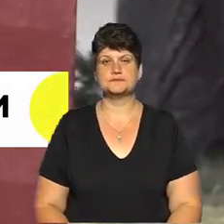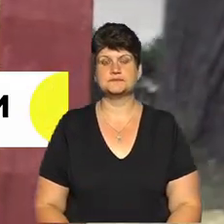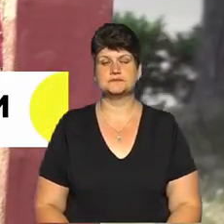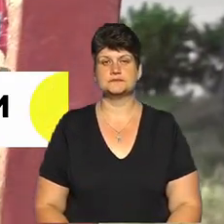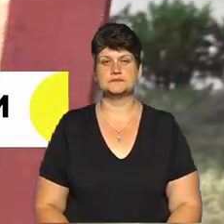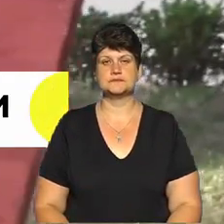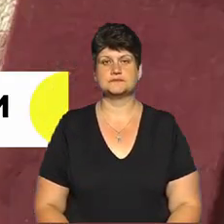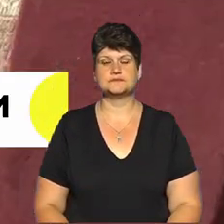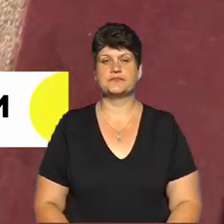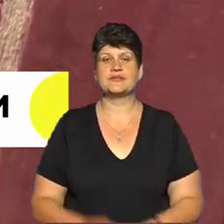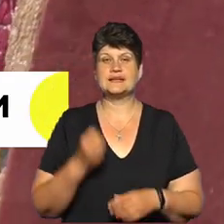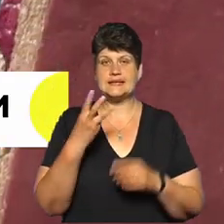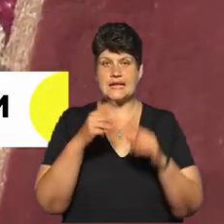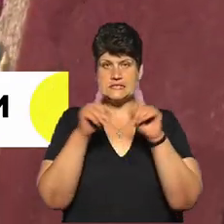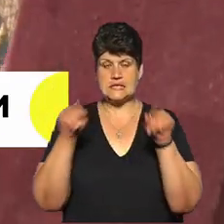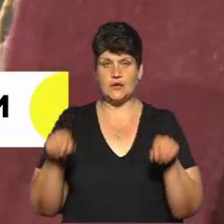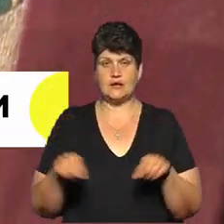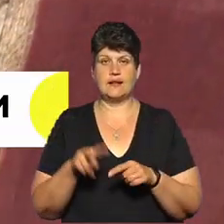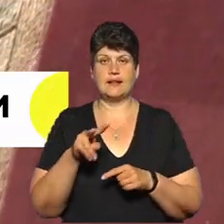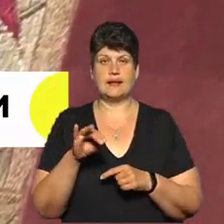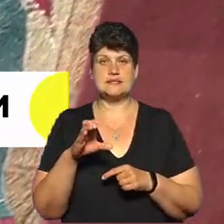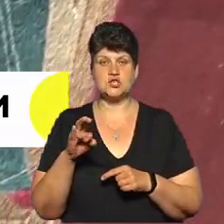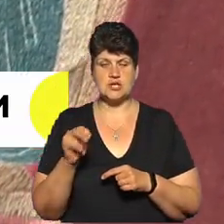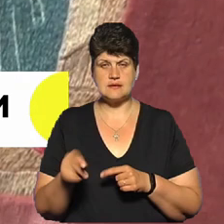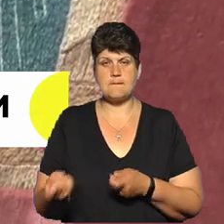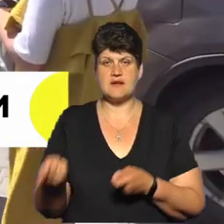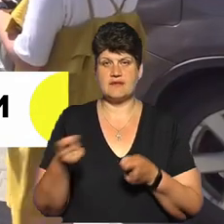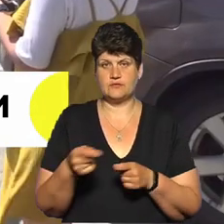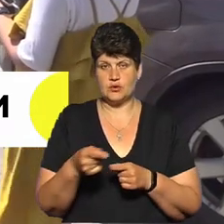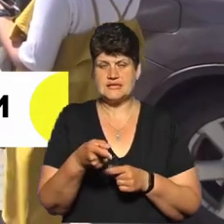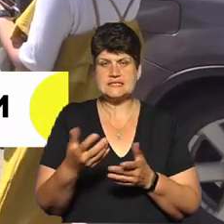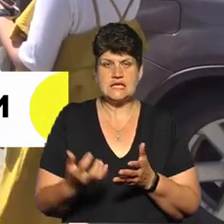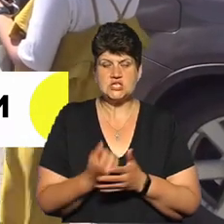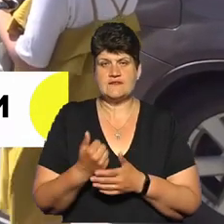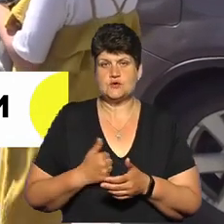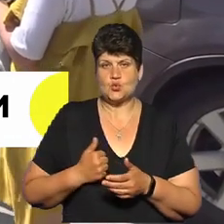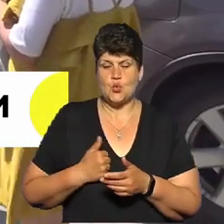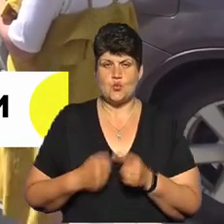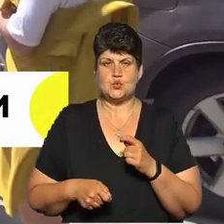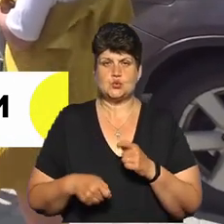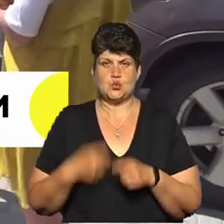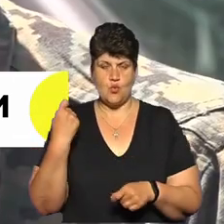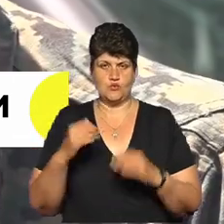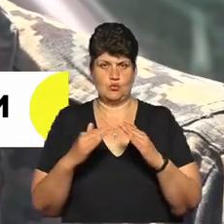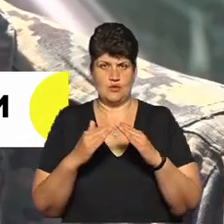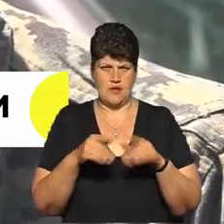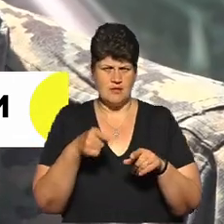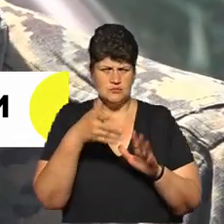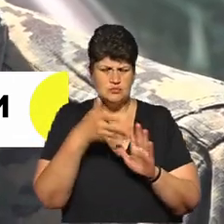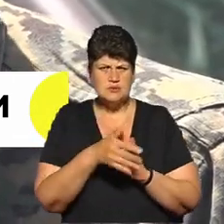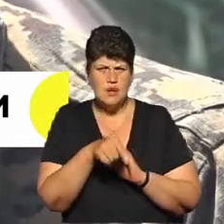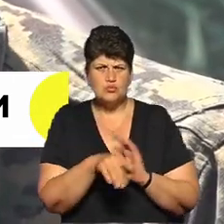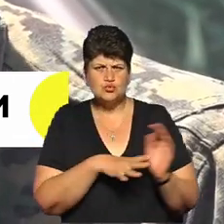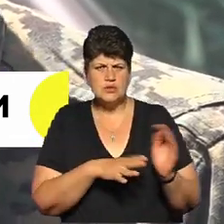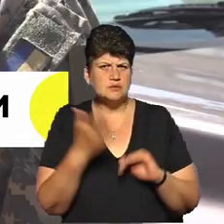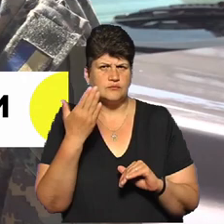13 ікон з Лисичанська привезли до Тернополя. Їх знайшли військові у зруйнованій будівлі. Згодом зрозуміли, що там була церква, розповів боєць батальйону «Свобода»